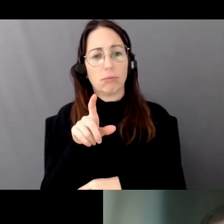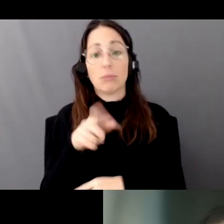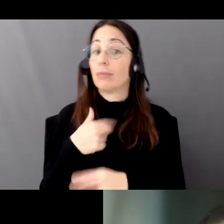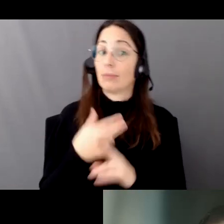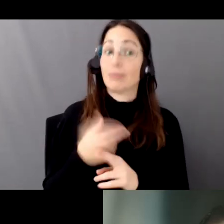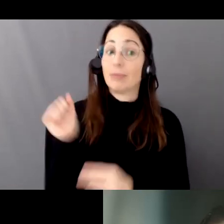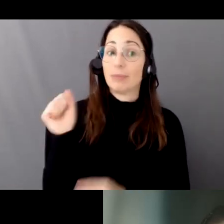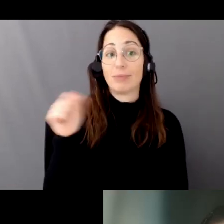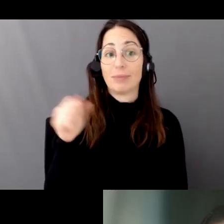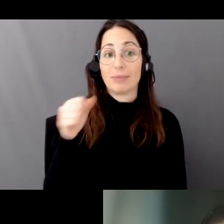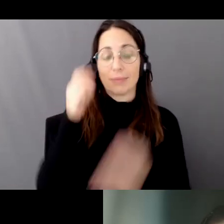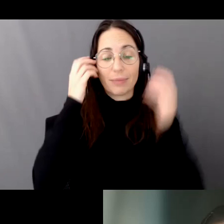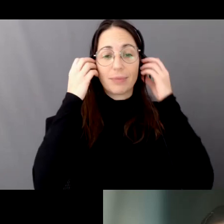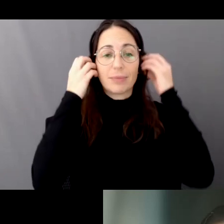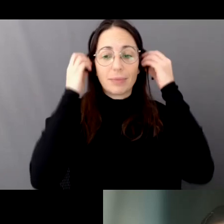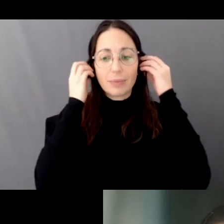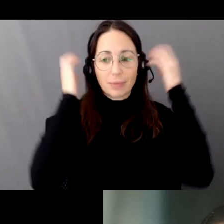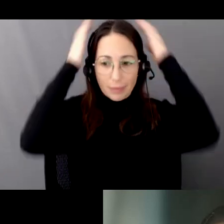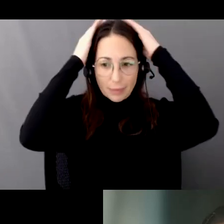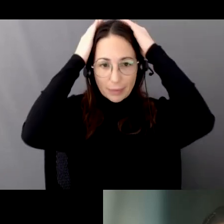Oui, évidemment,